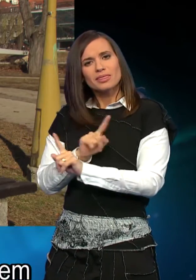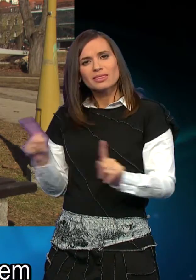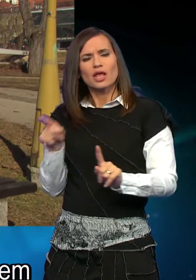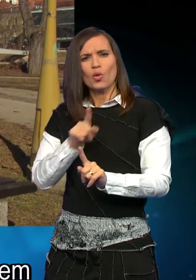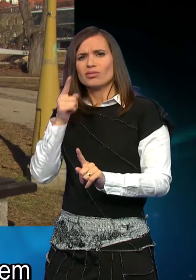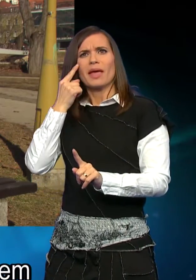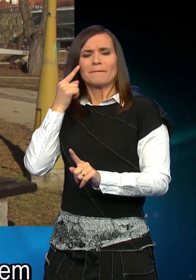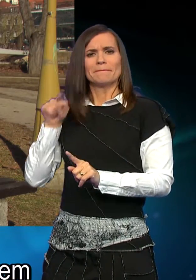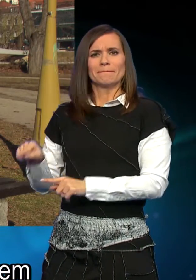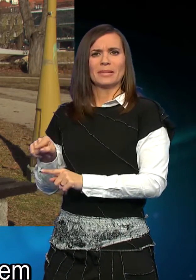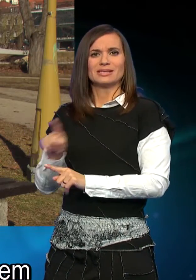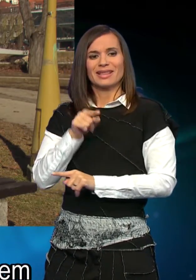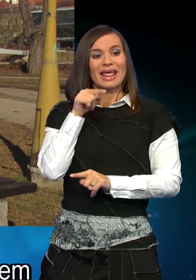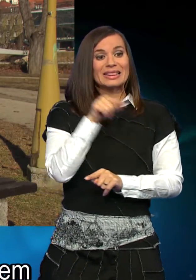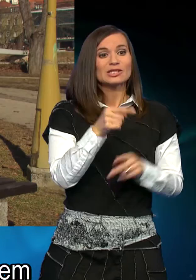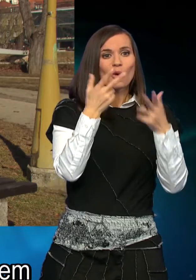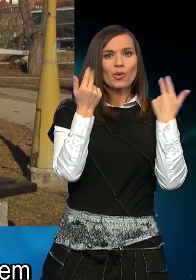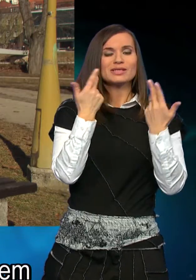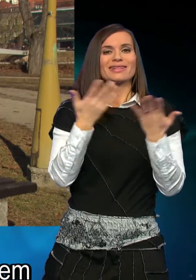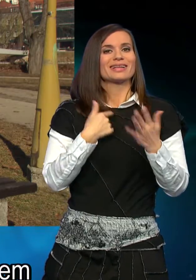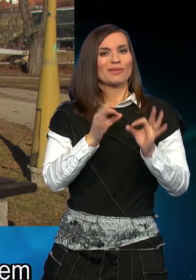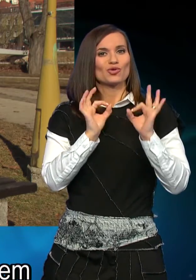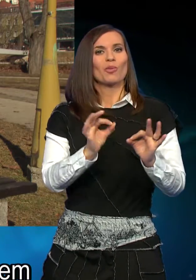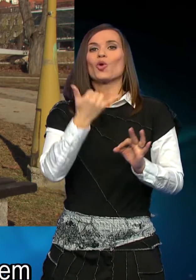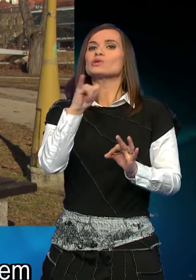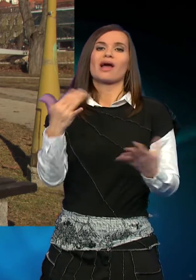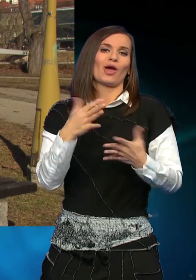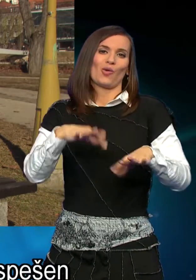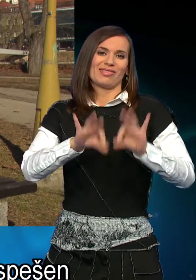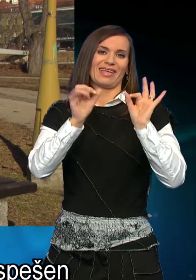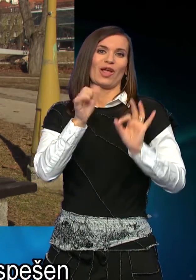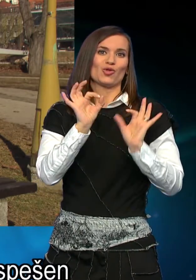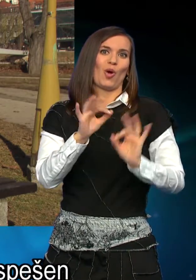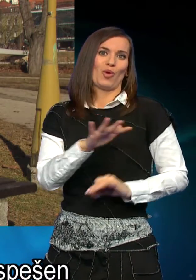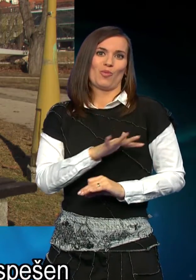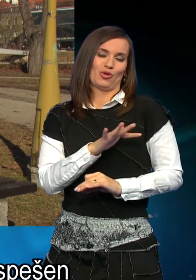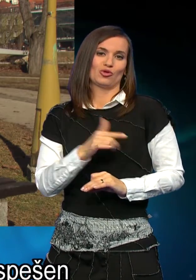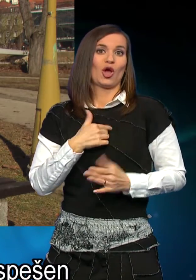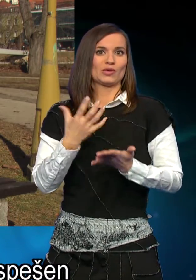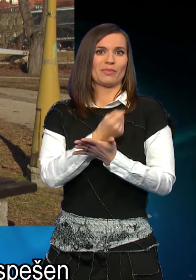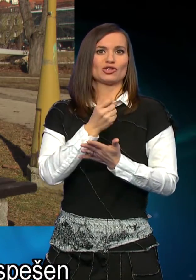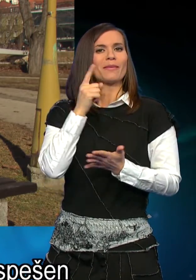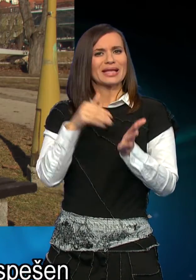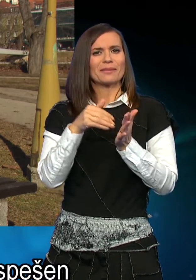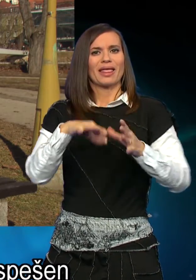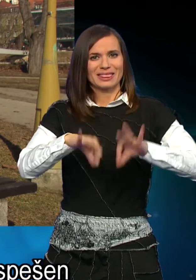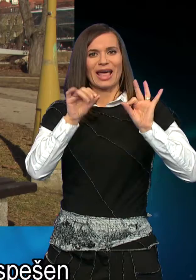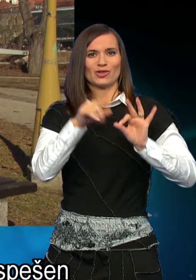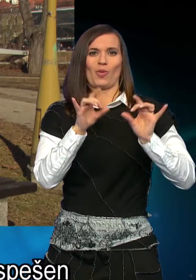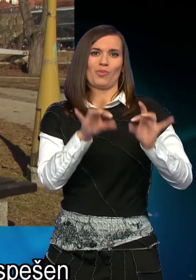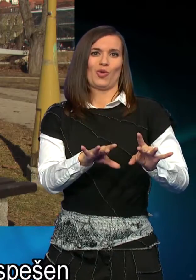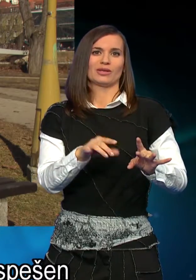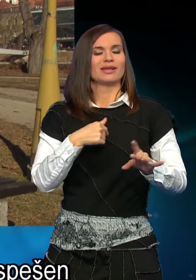sploh ne. Na tistem področju, vsak lahko na nekem področju dela, ampak najdi to pot, da je